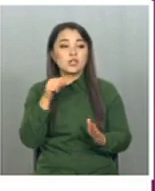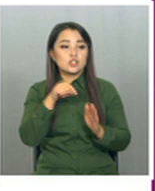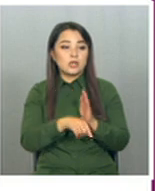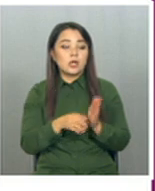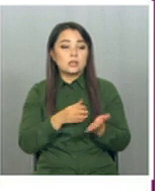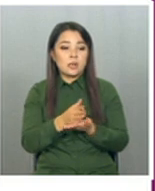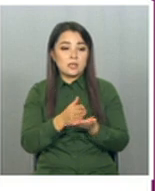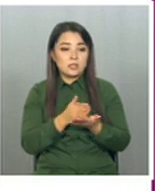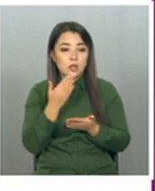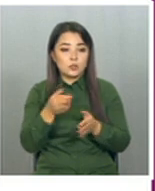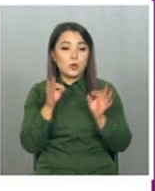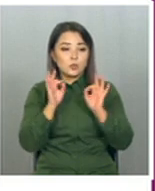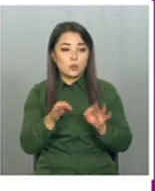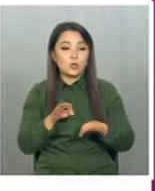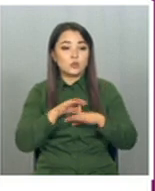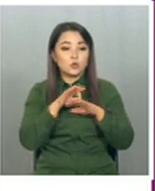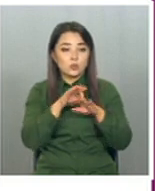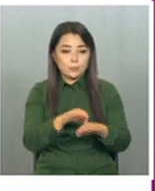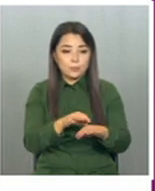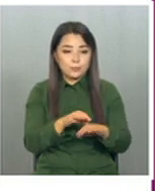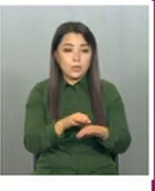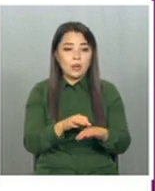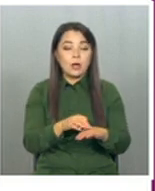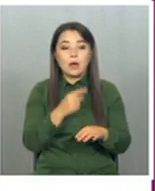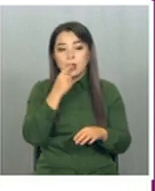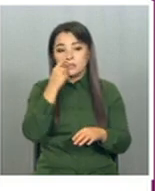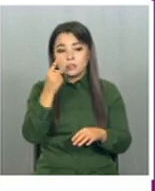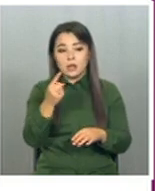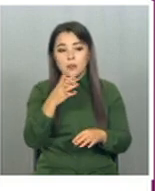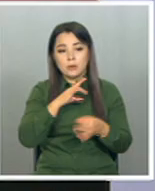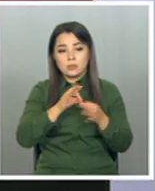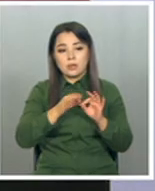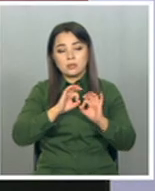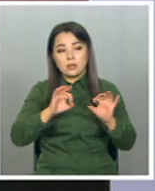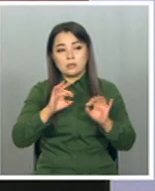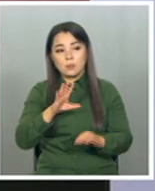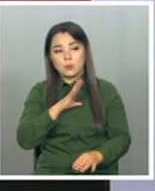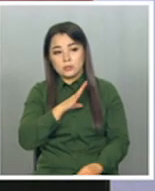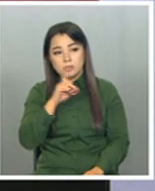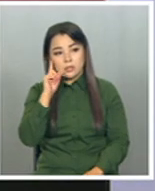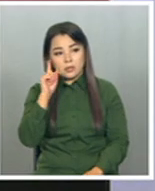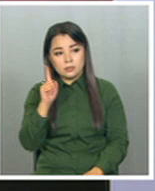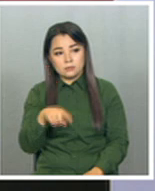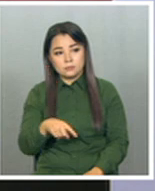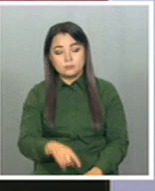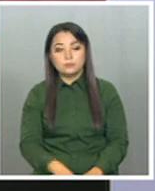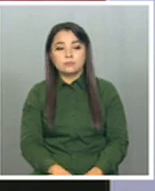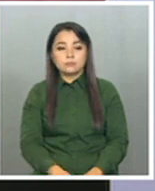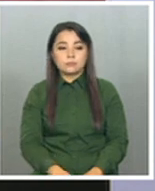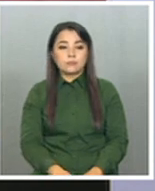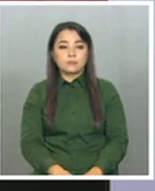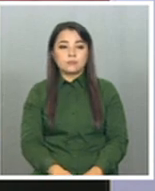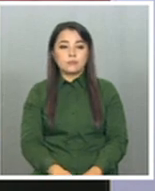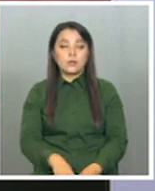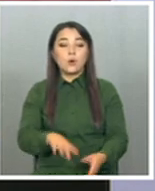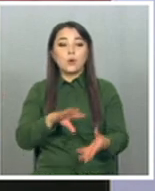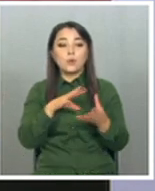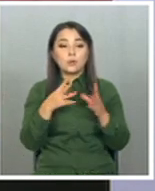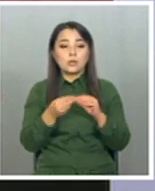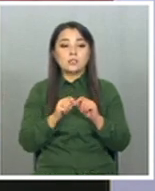саясатты дұрыс жүргізіп, алыстан болжай білді.